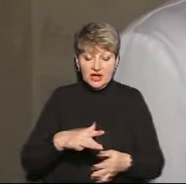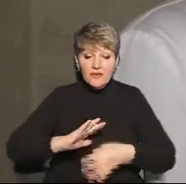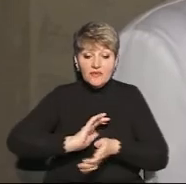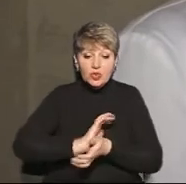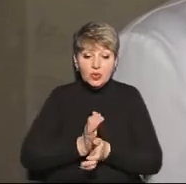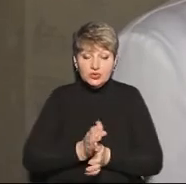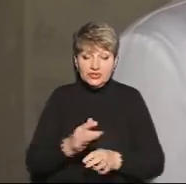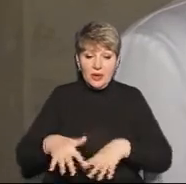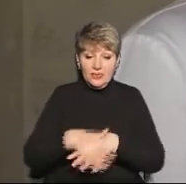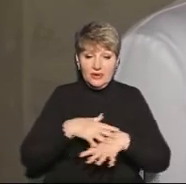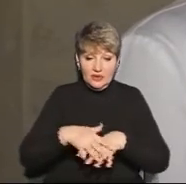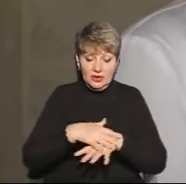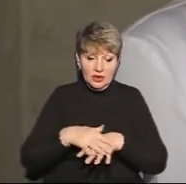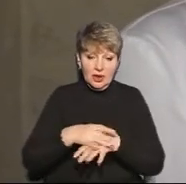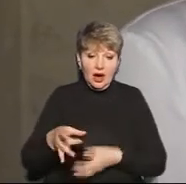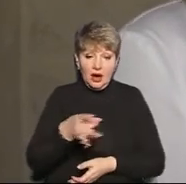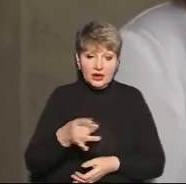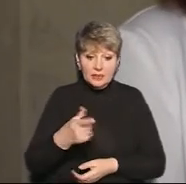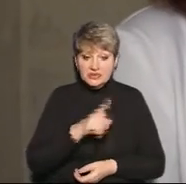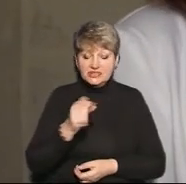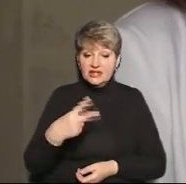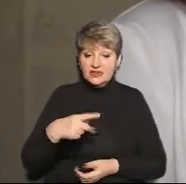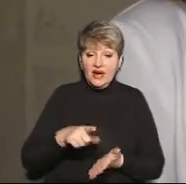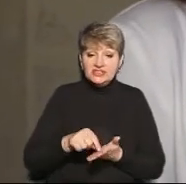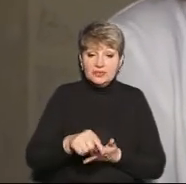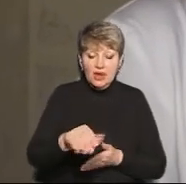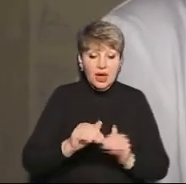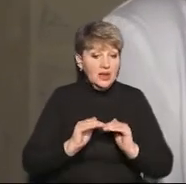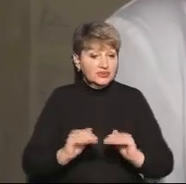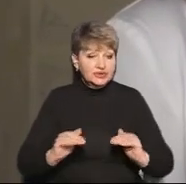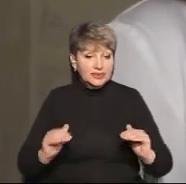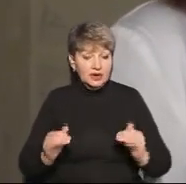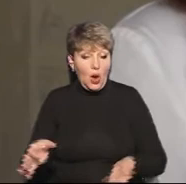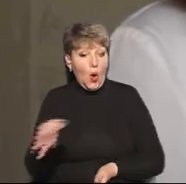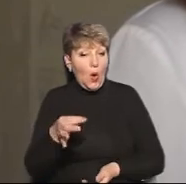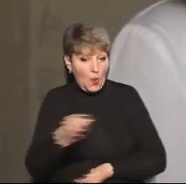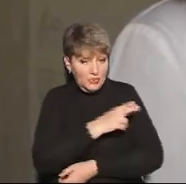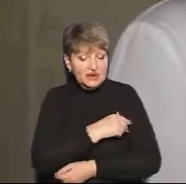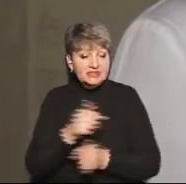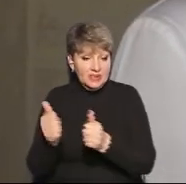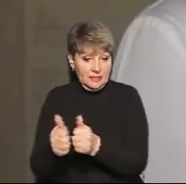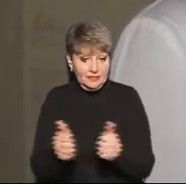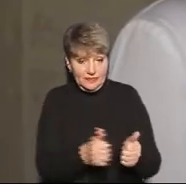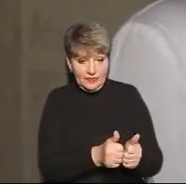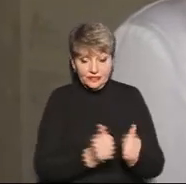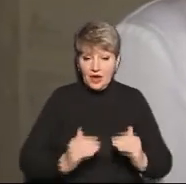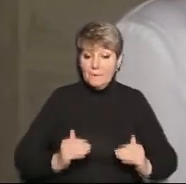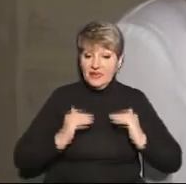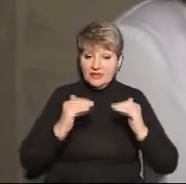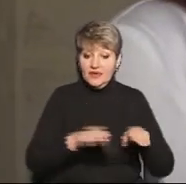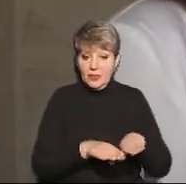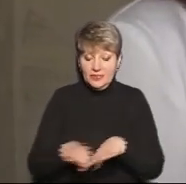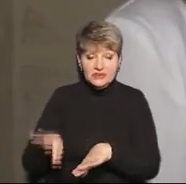де поряд дитяча міська лікарня, за 20 метрів дитяча обласна лікарня, тобто підвищується